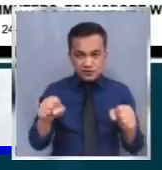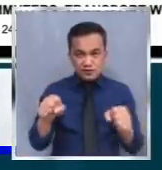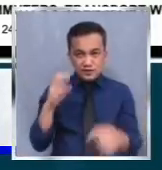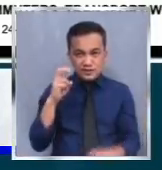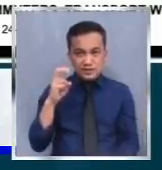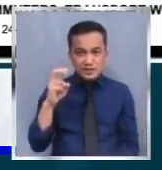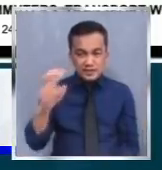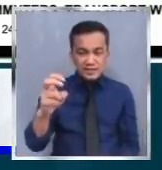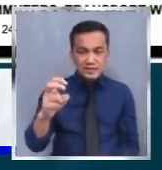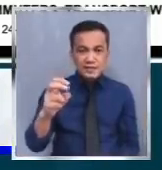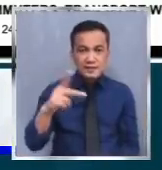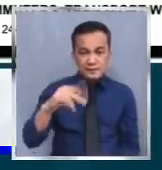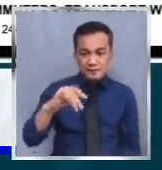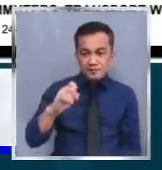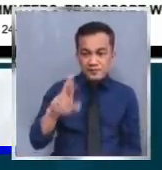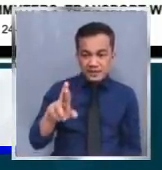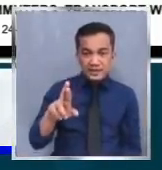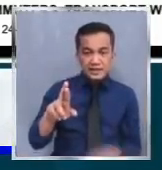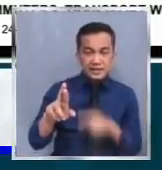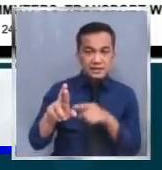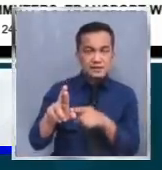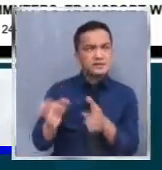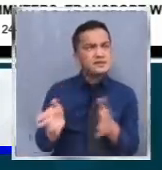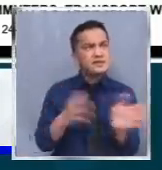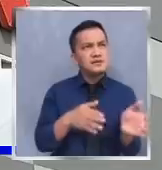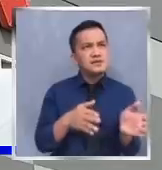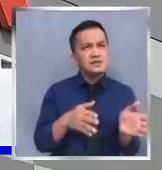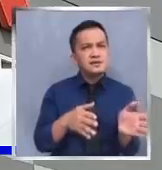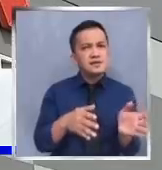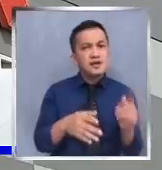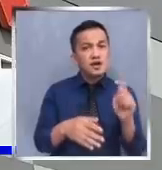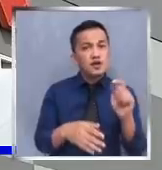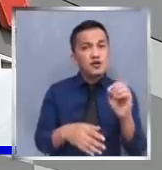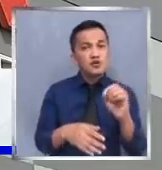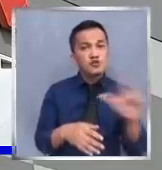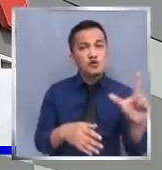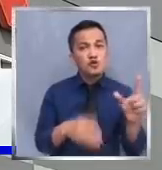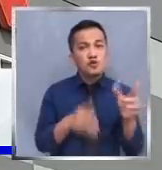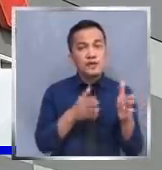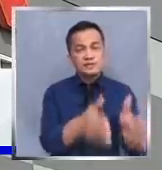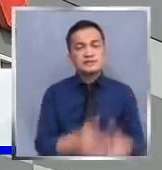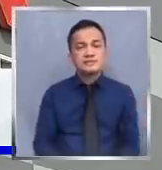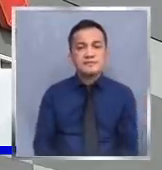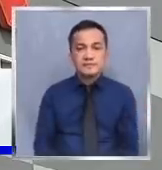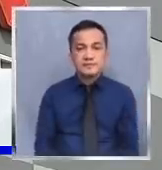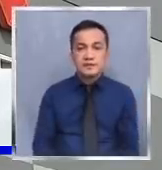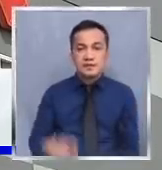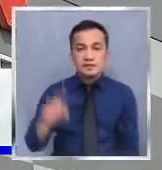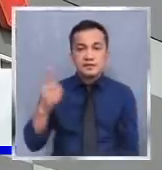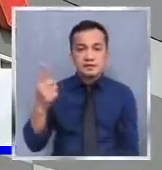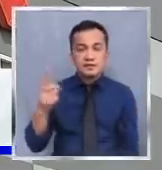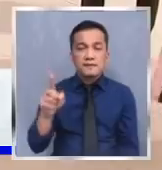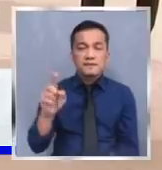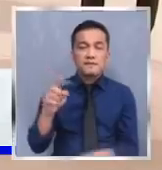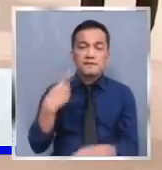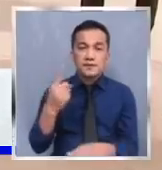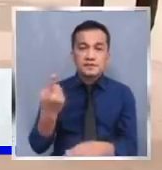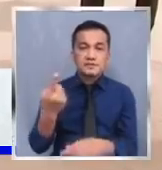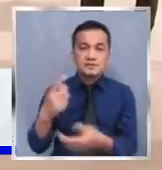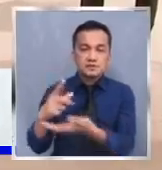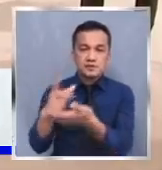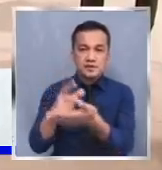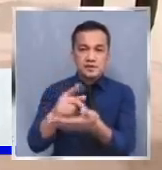pantalan, at maging sa tollways. Isa sa mga unang gagawing mobile vaccination site ang PITX sa